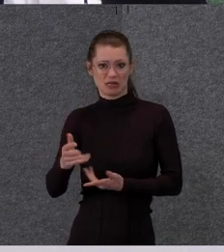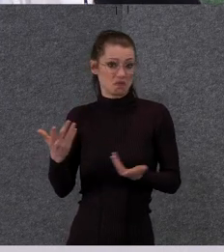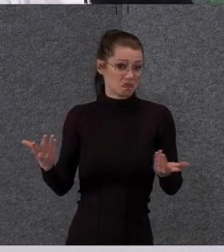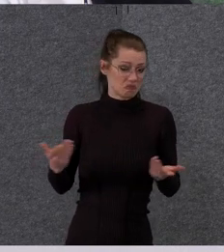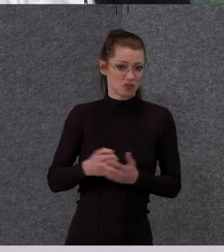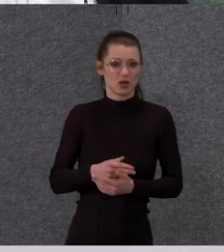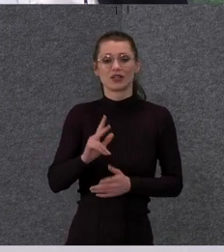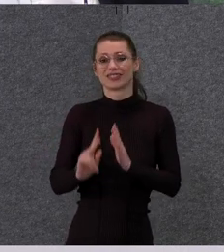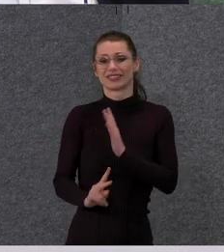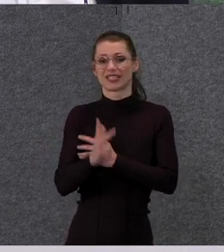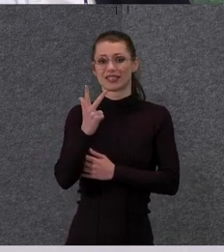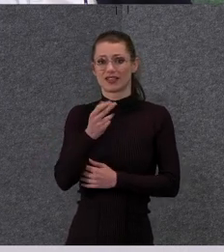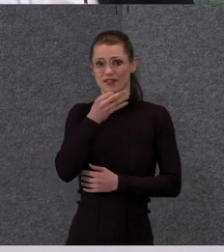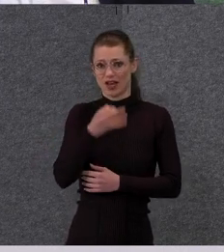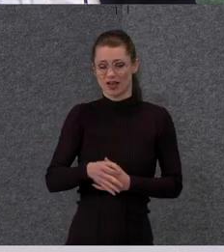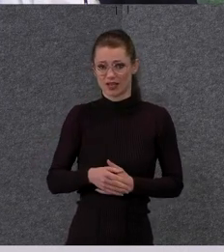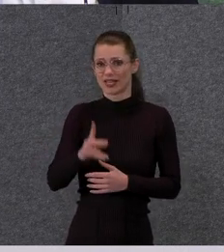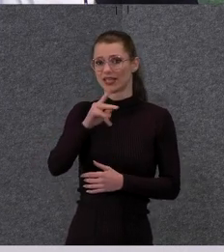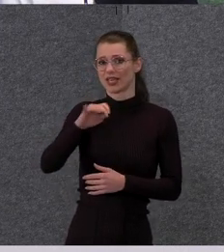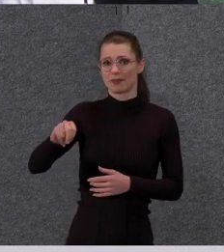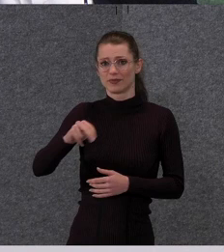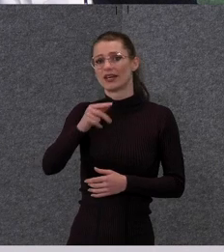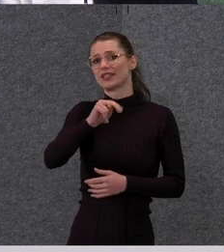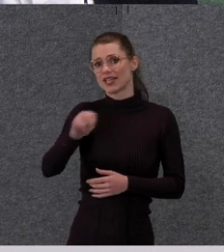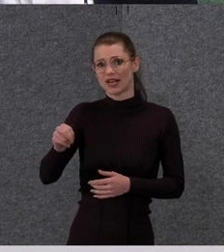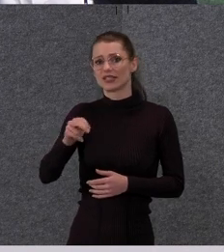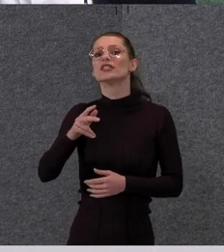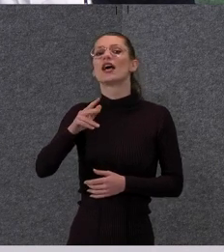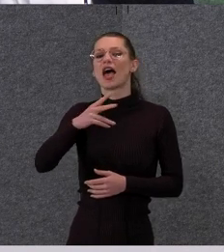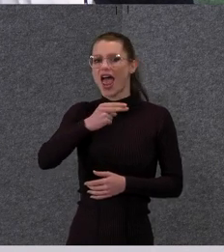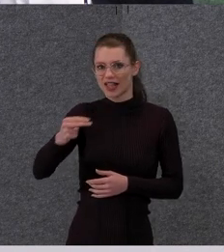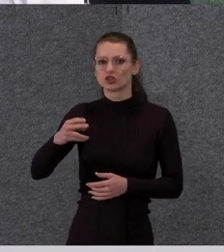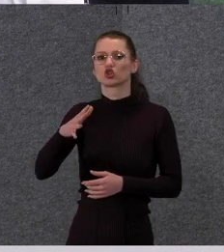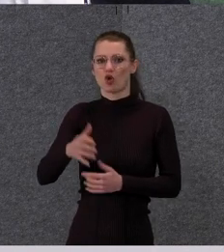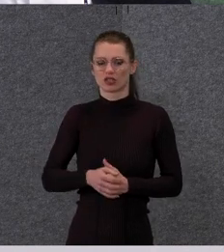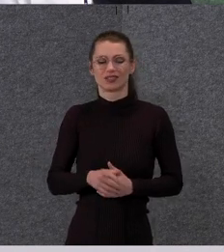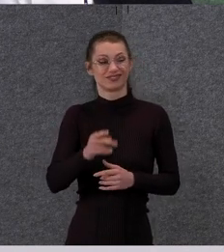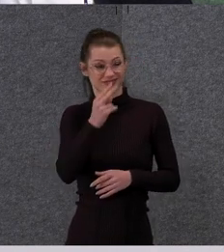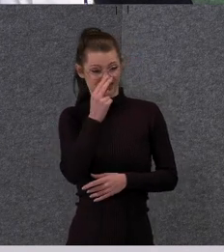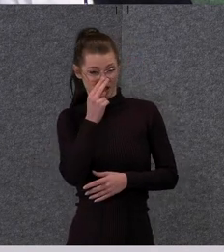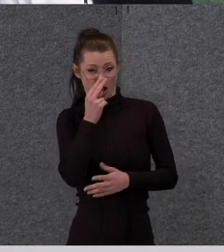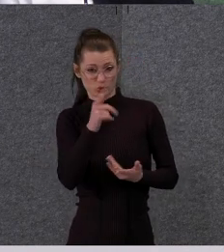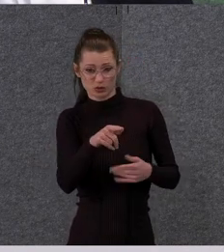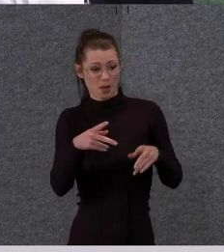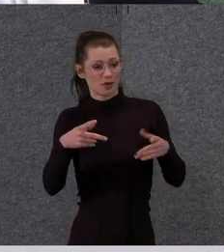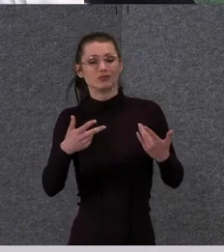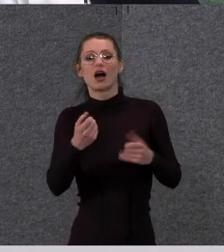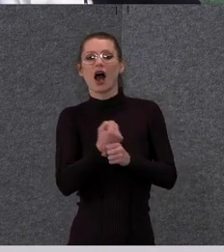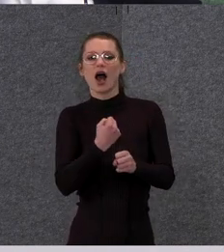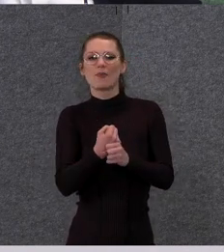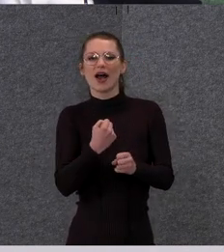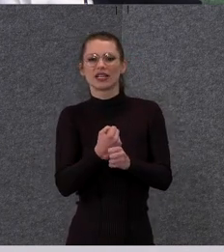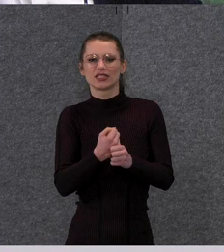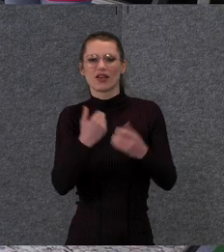die gerade noch reingekommen ist, ist von Kim Nathalie Helen Schröter. Wie wirst du dich konkret gegen befristete